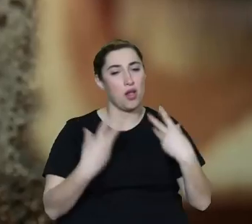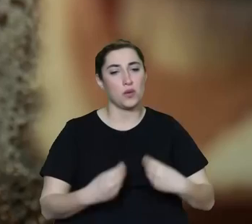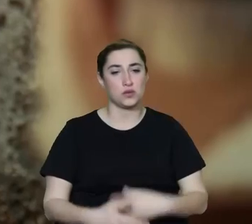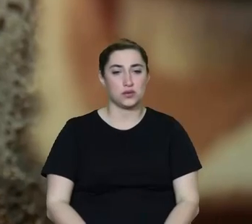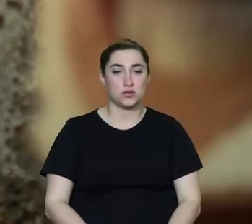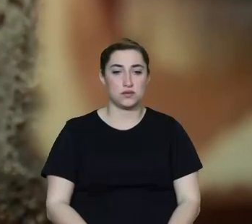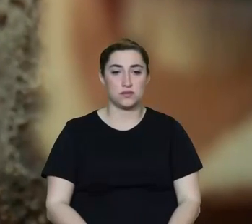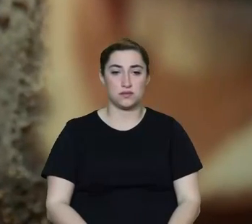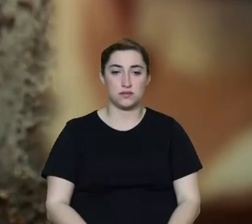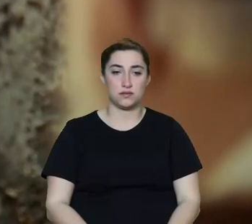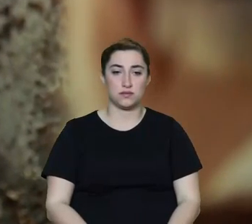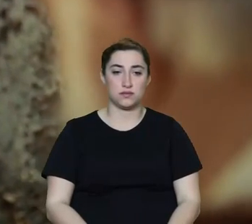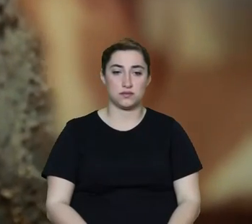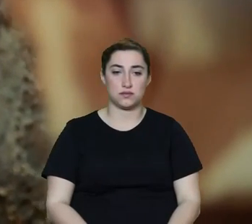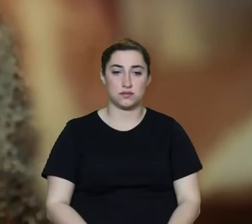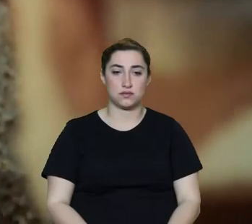olsun.